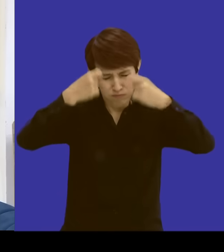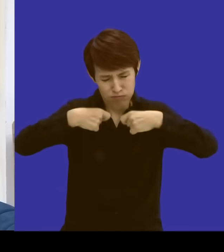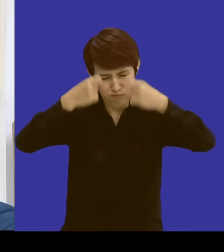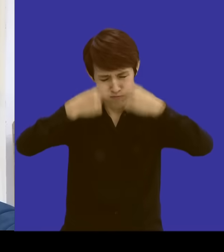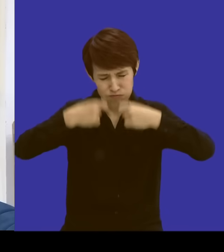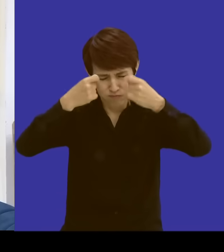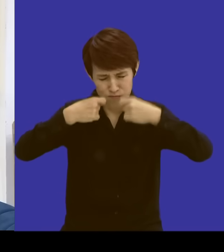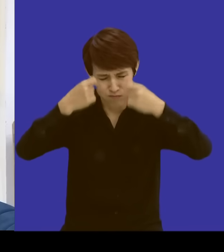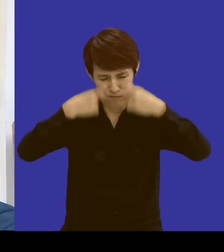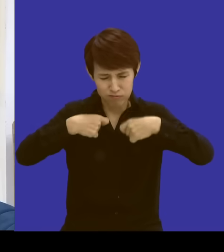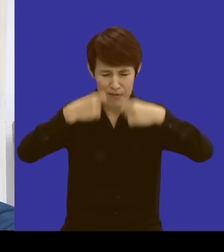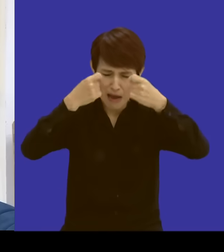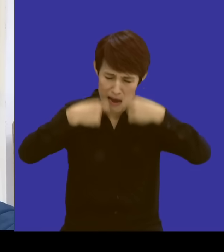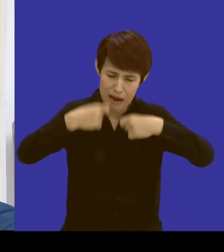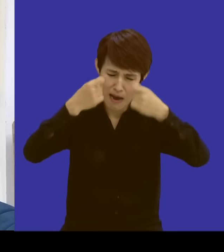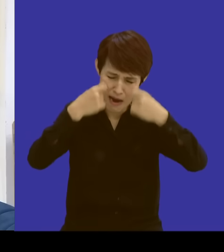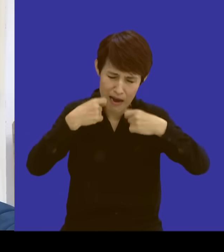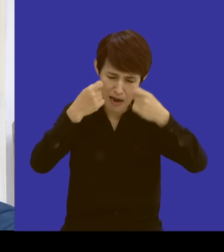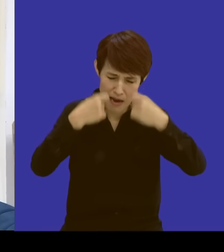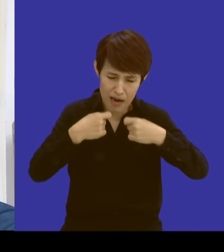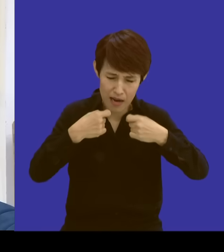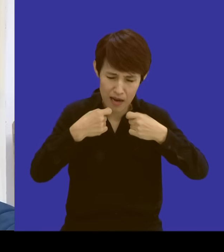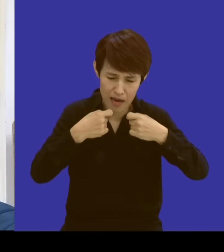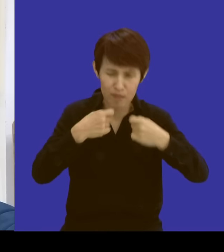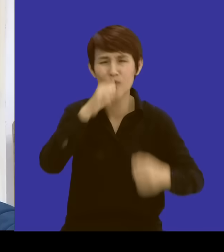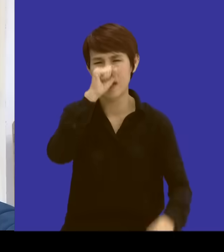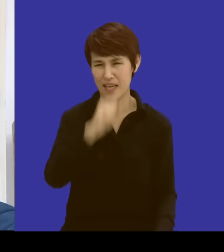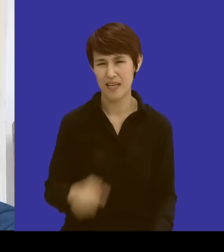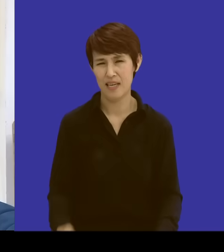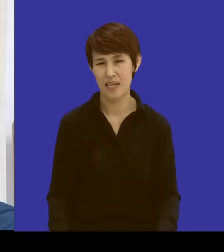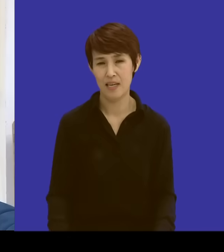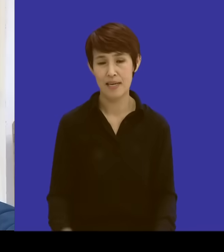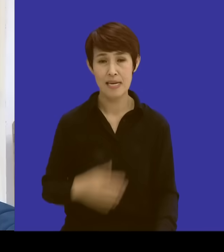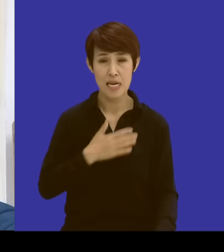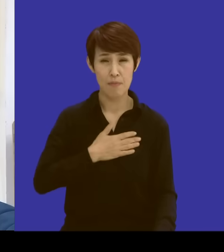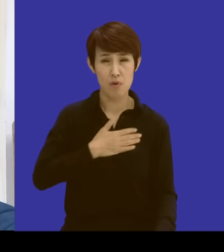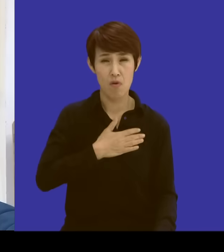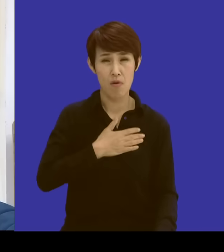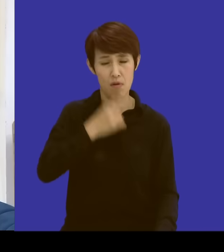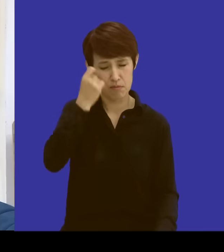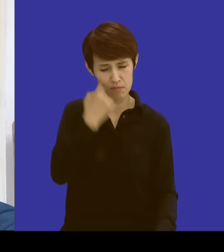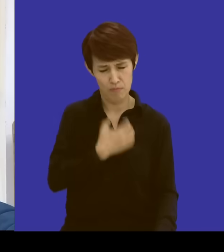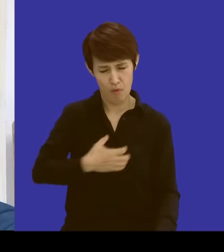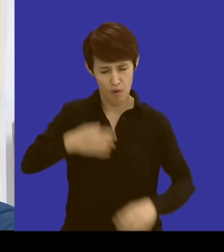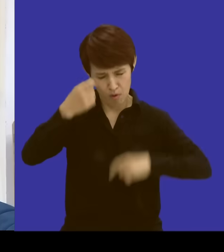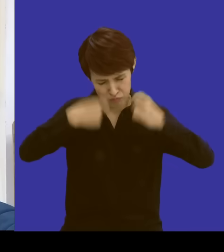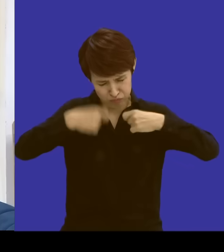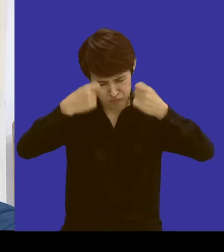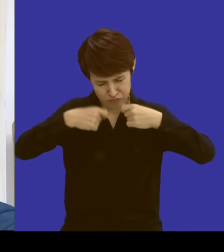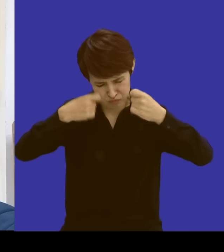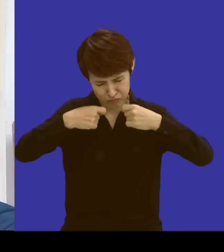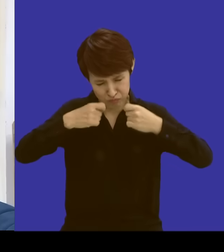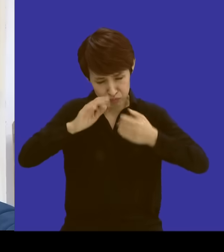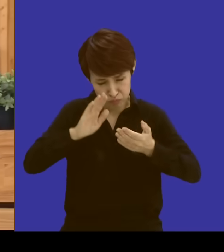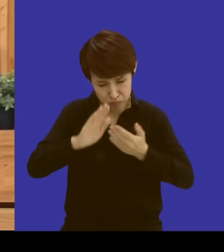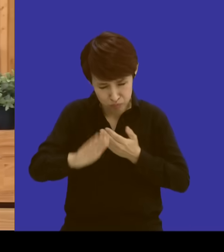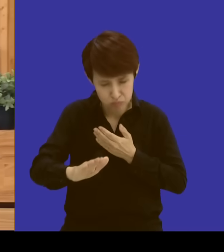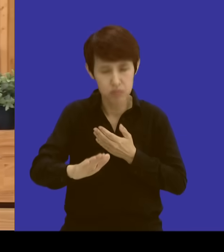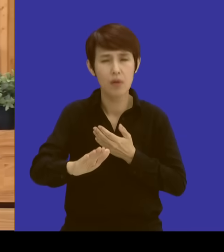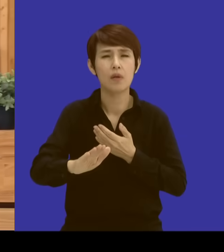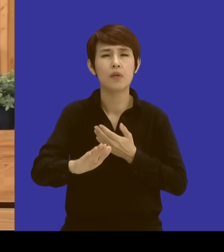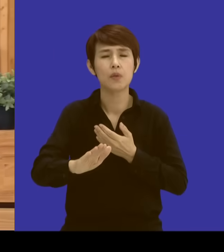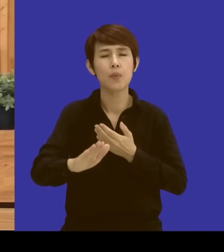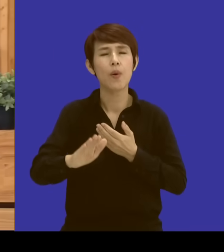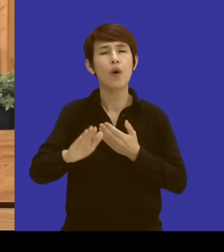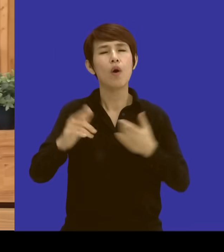돌아가셨을 때 충분히 울고 사실 감정이라는 것은 그때 느낄 때 충분히 울면 더는 없는 것이 돼서